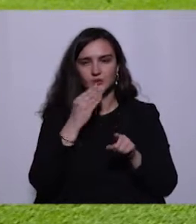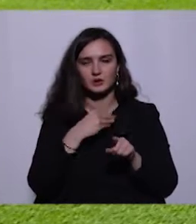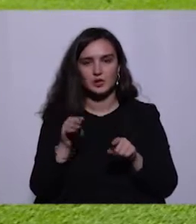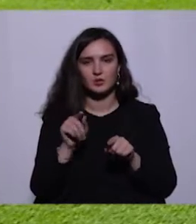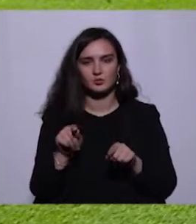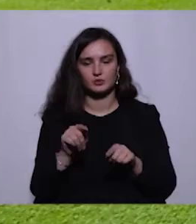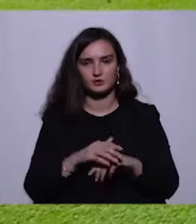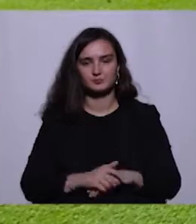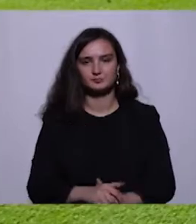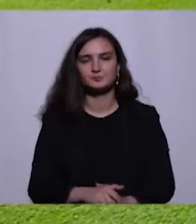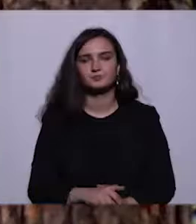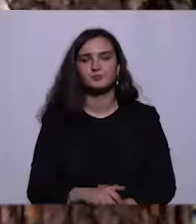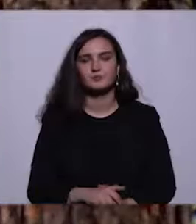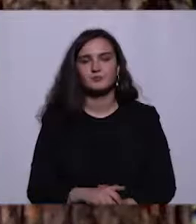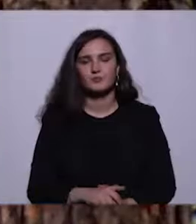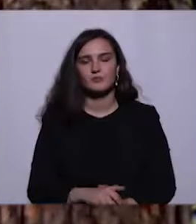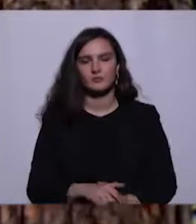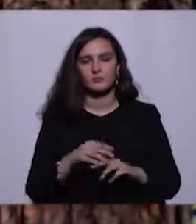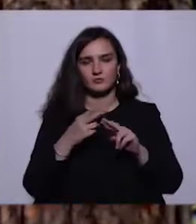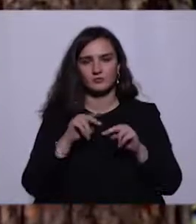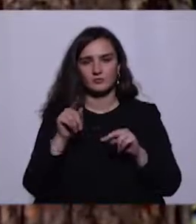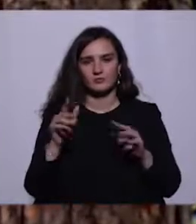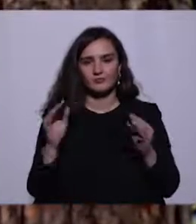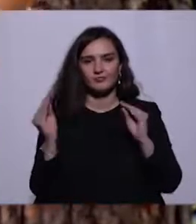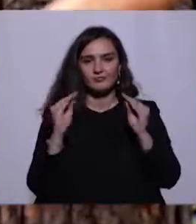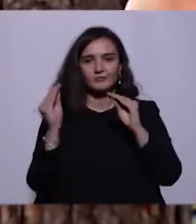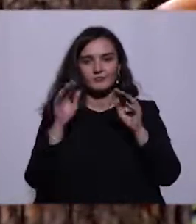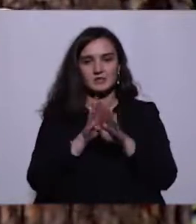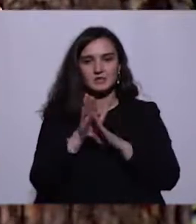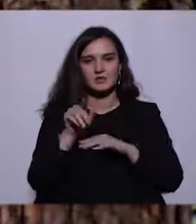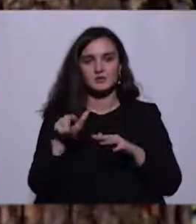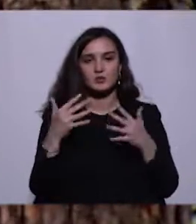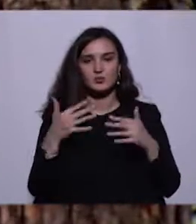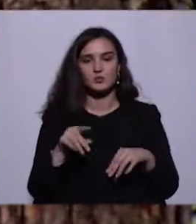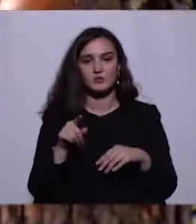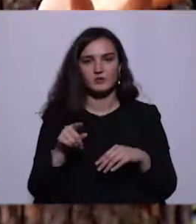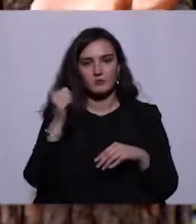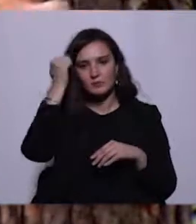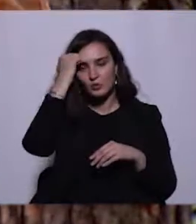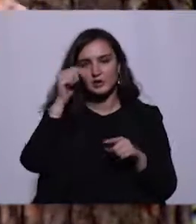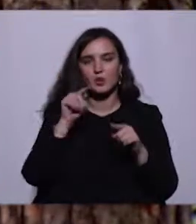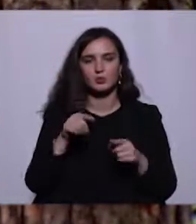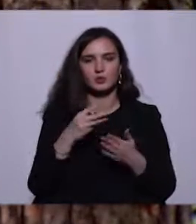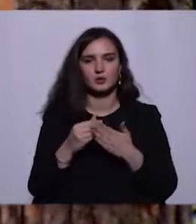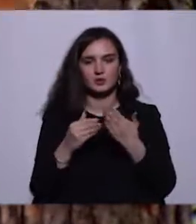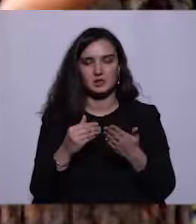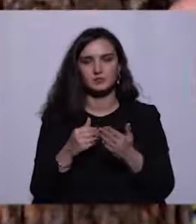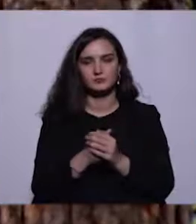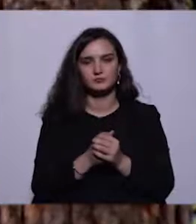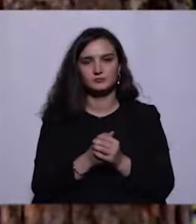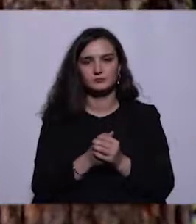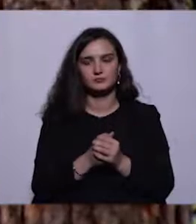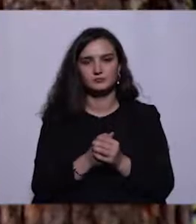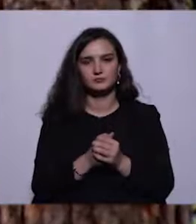უნიკალური დაკებზე გამარჯვების ამბით, რელიეფებით სავსე, ეს უკვე მემორიალური ხასიათის